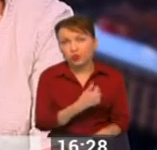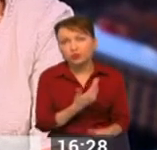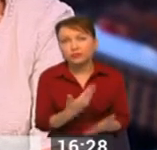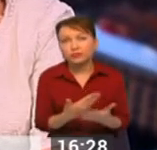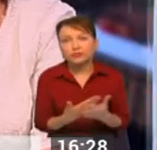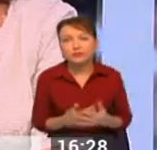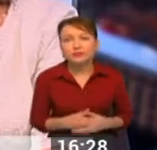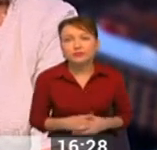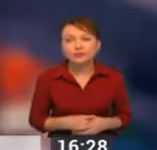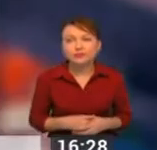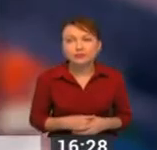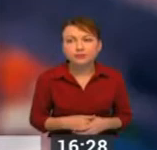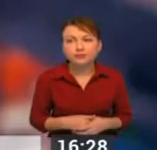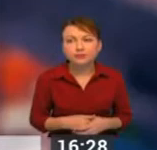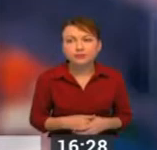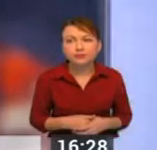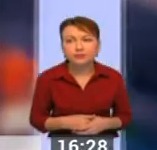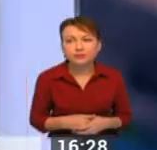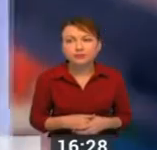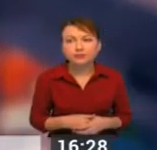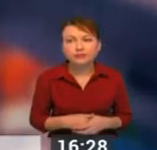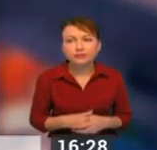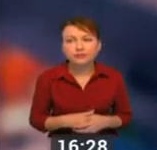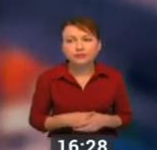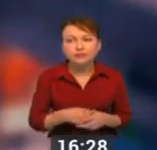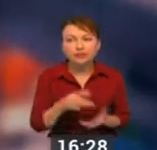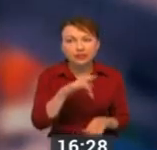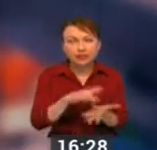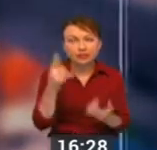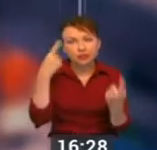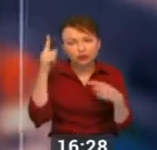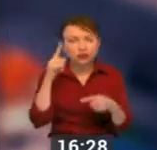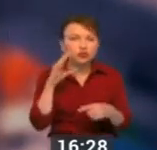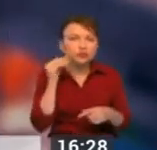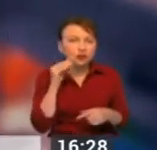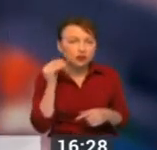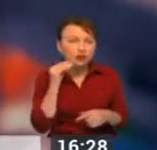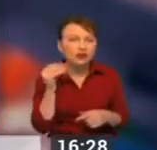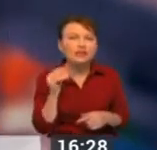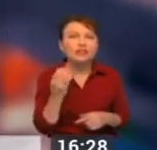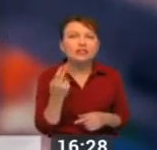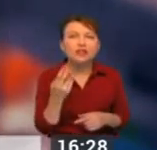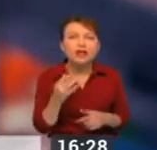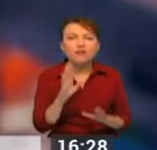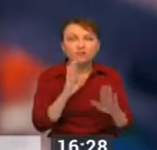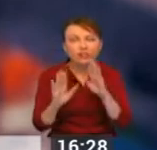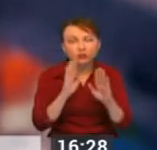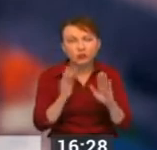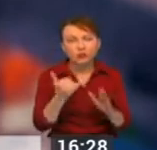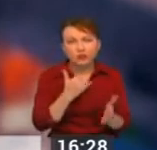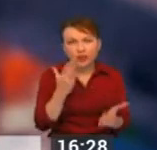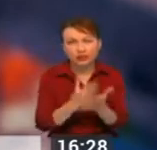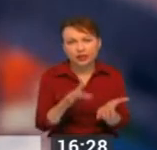10 секунд. Ну, ми располагаємося в Центрі творчества Шевченковець. А в Фейсбуці у мене